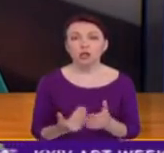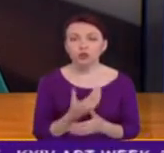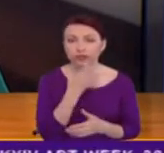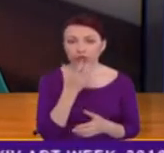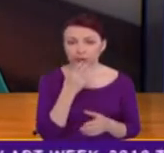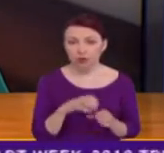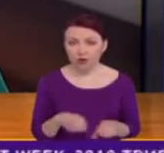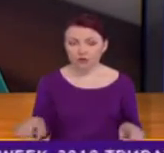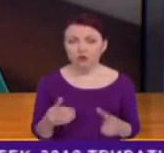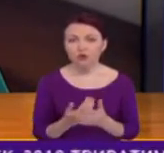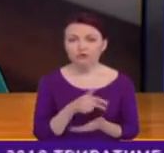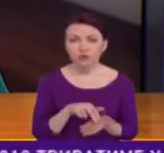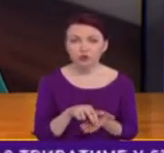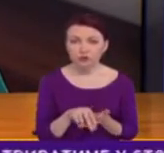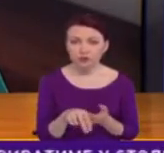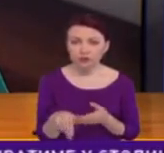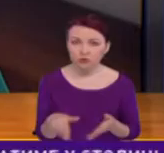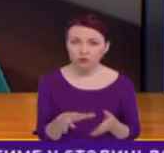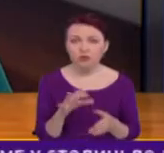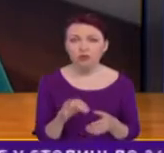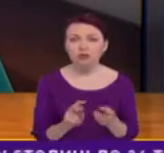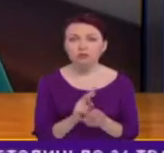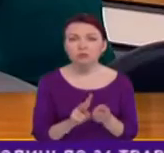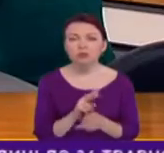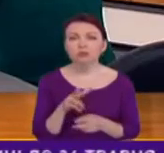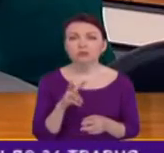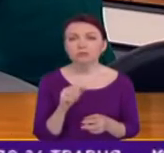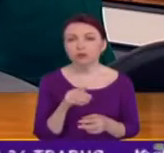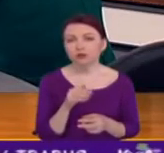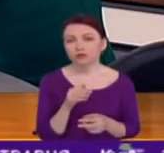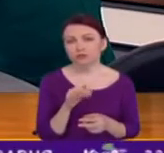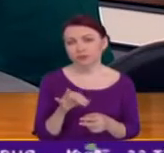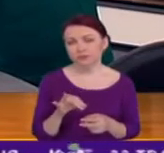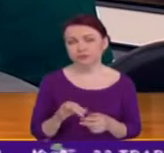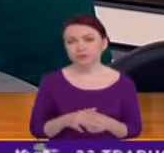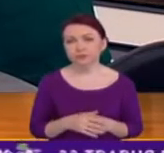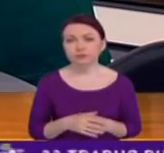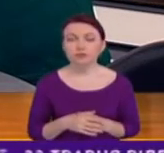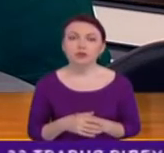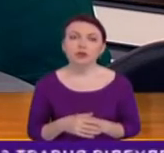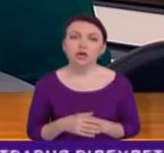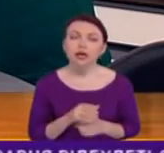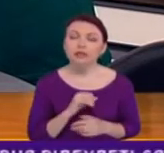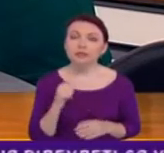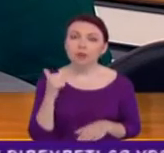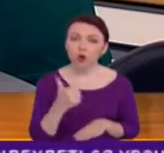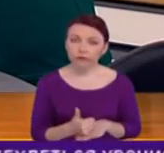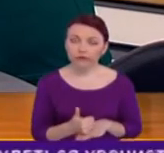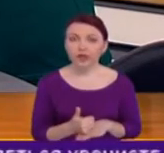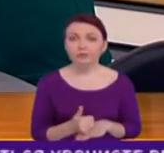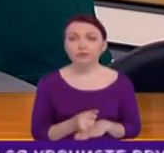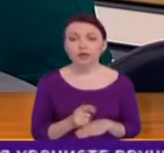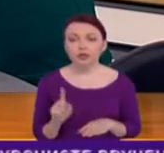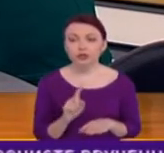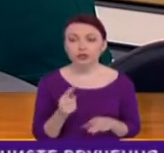теплотраси, нові пішохідні доріжки та демонтаж МАФів. Розкажіть, з цих пунктів вже скільки виконано? От саме головне, що